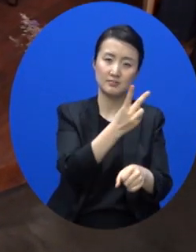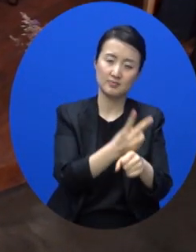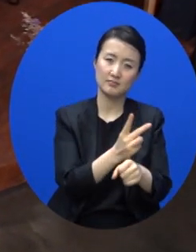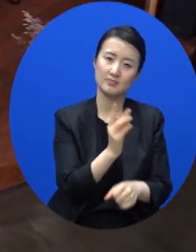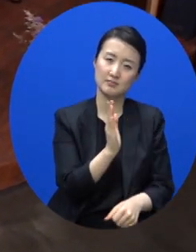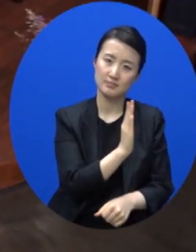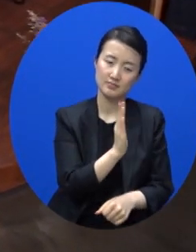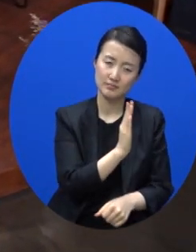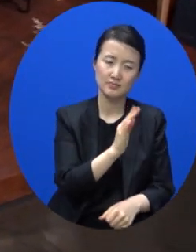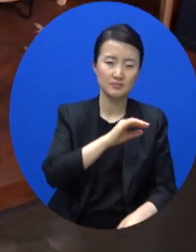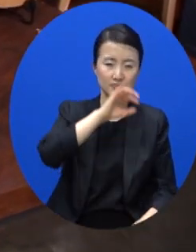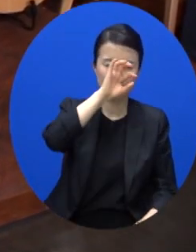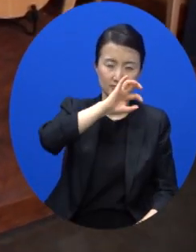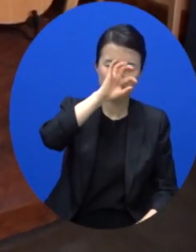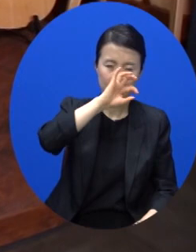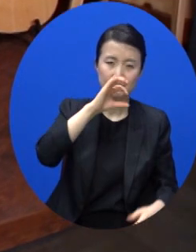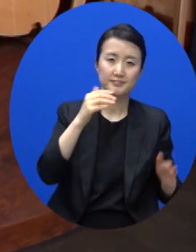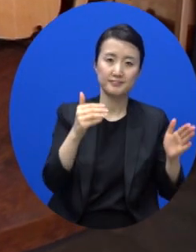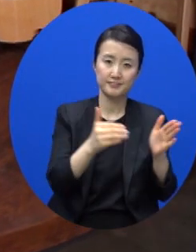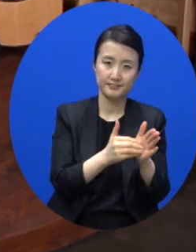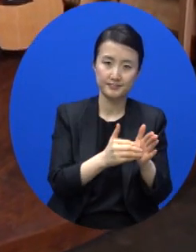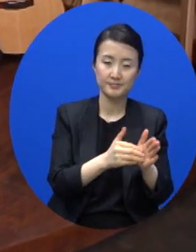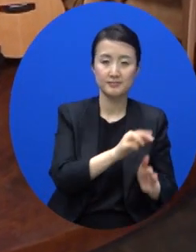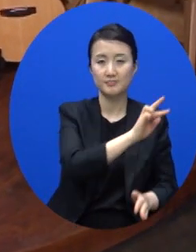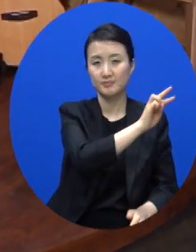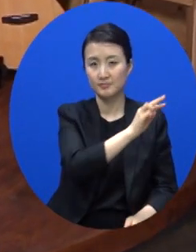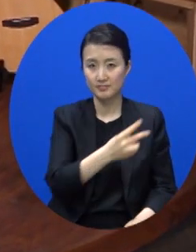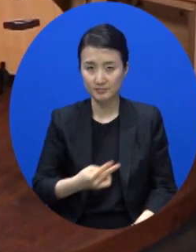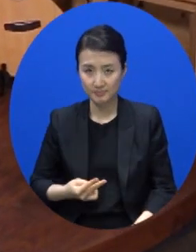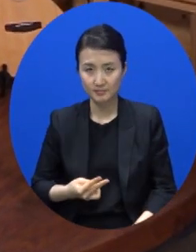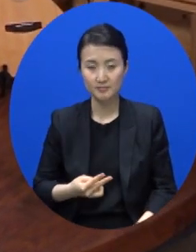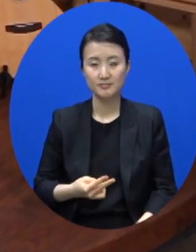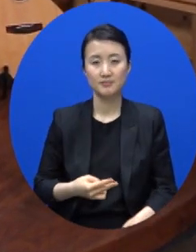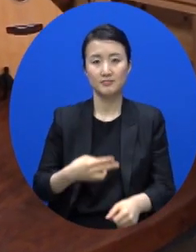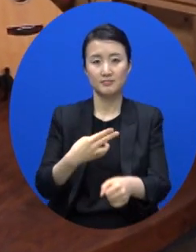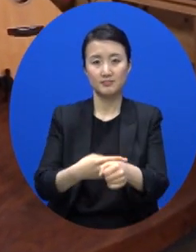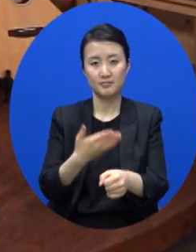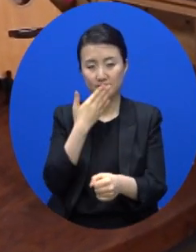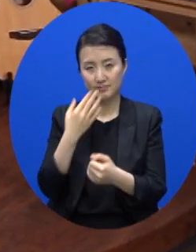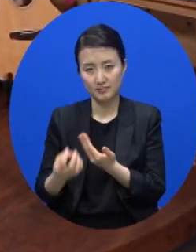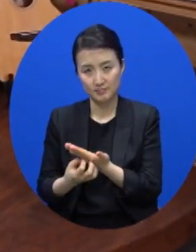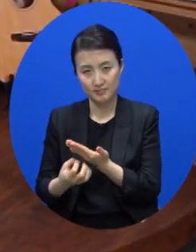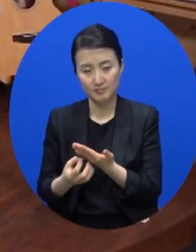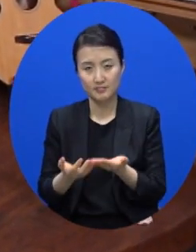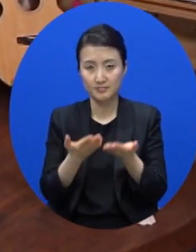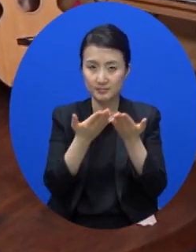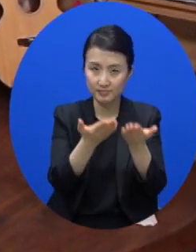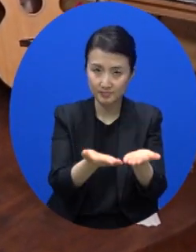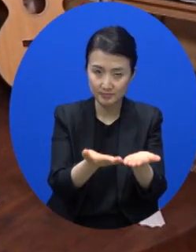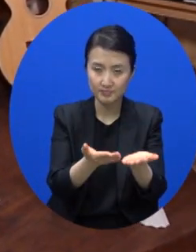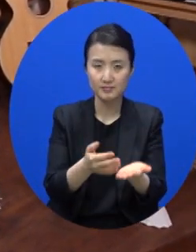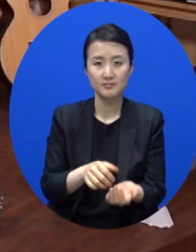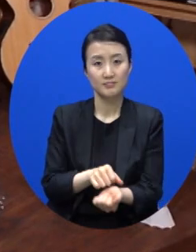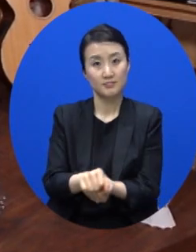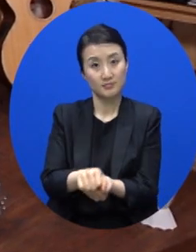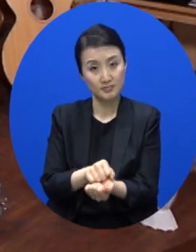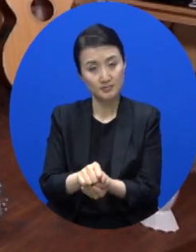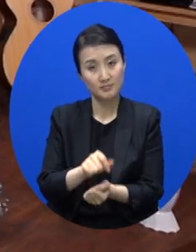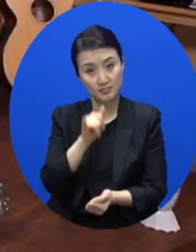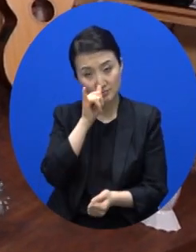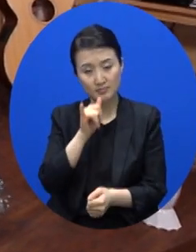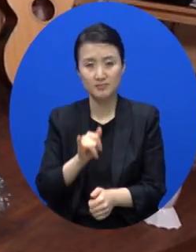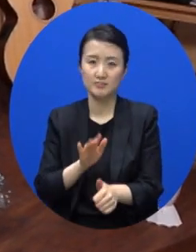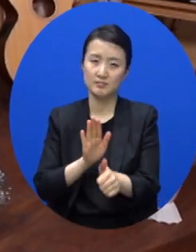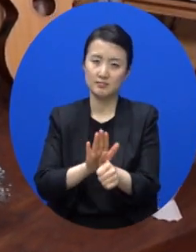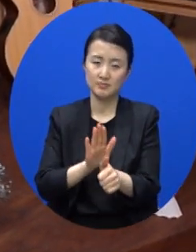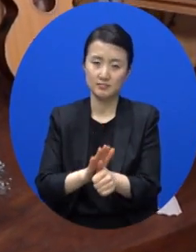정도 연습을 하고 그 다음에 내려와서 선생님 밥 지어드리고 또 빨래가 있으면 빨래 남은